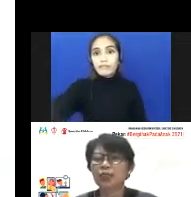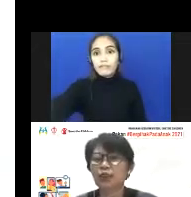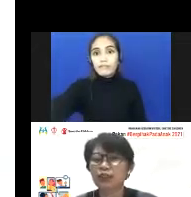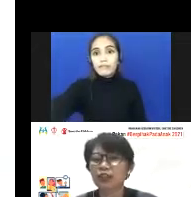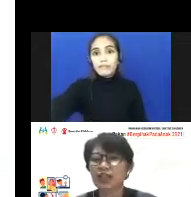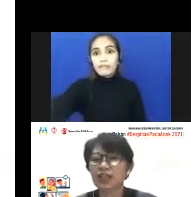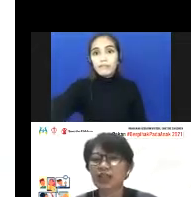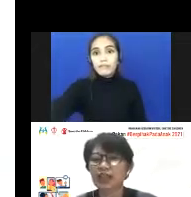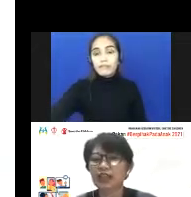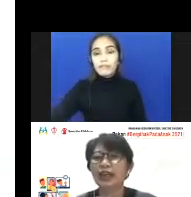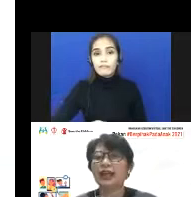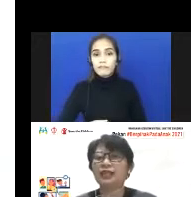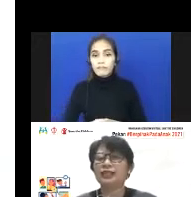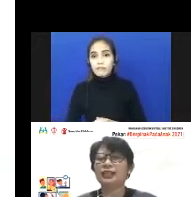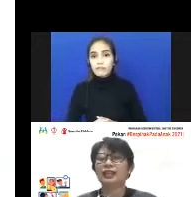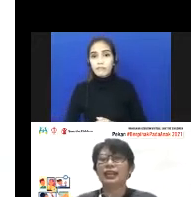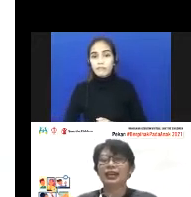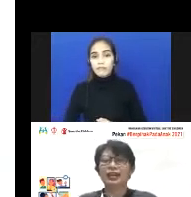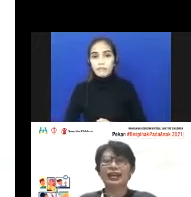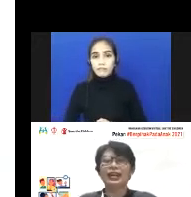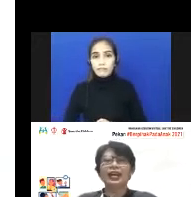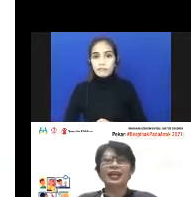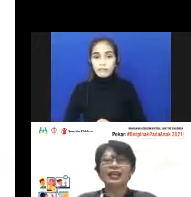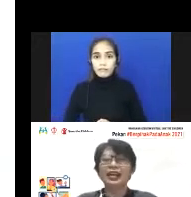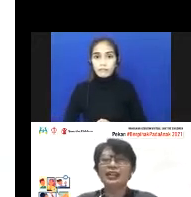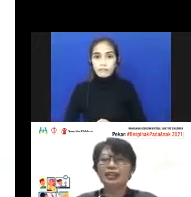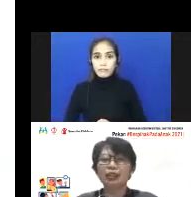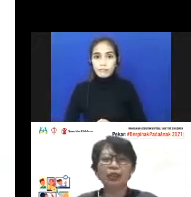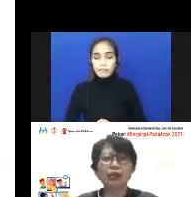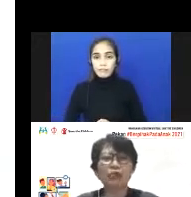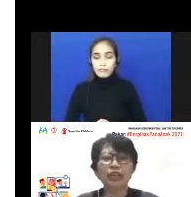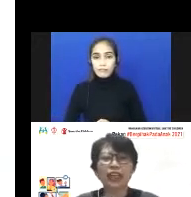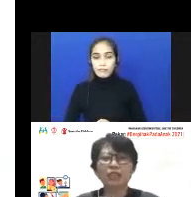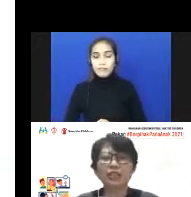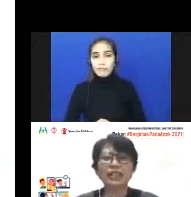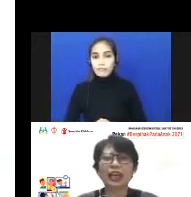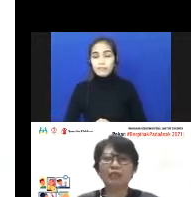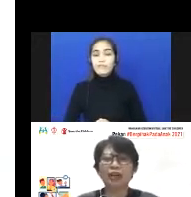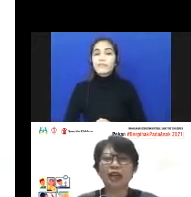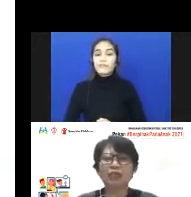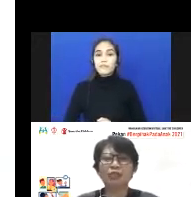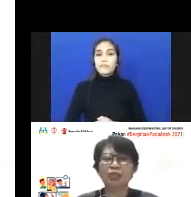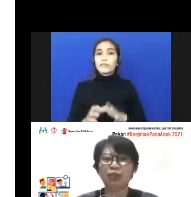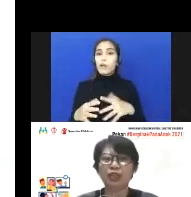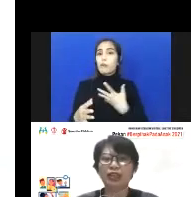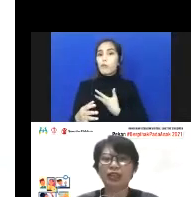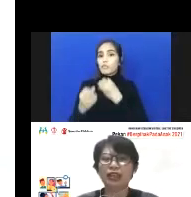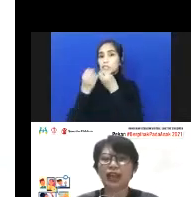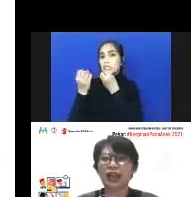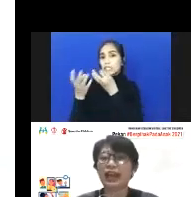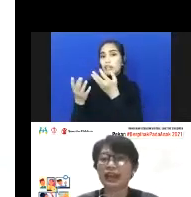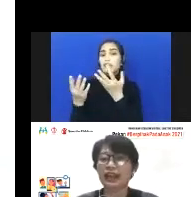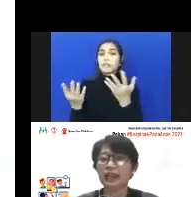Tanda mikrofonnya bisa diklik. Nah, Oke, siap. Ya, Dr. Yoga mungkin akan menceritakan pengalamannya